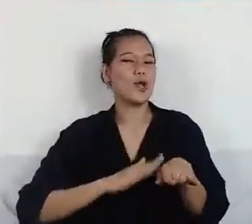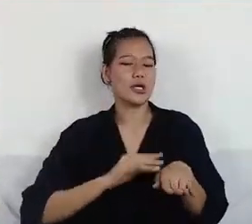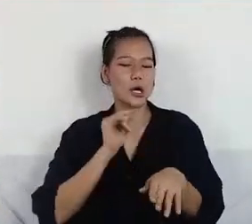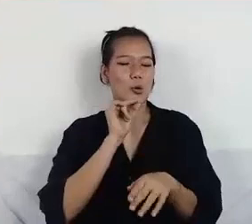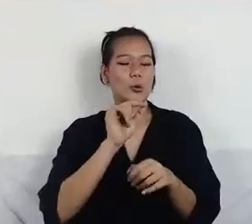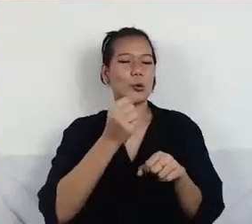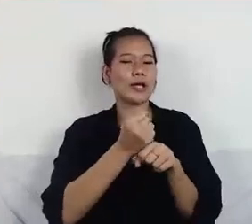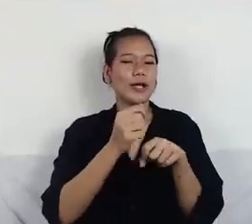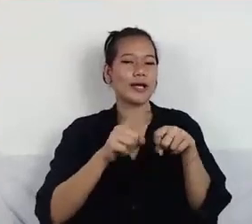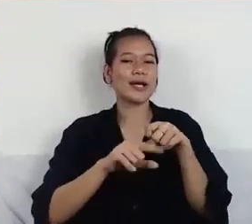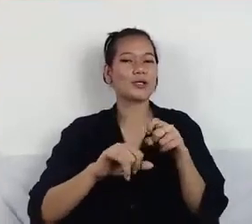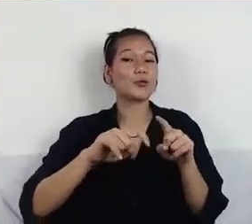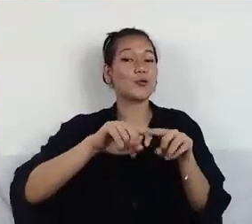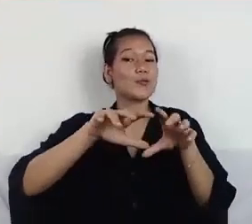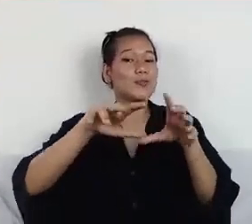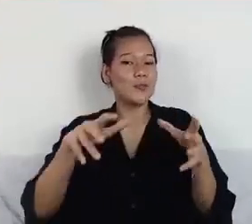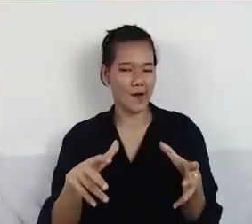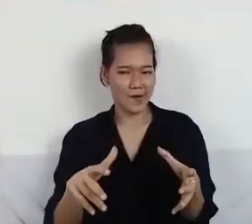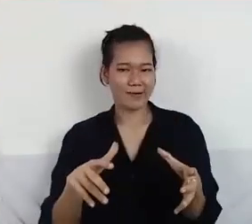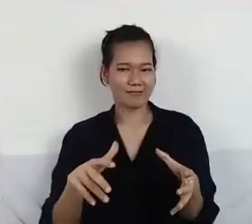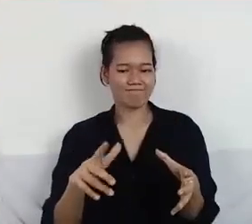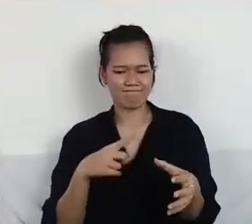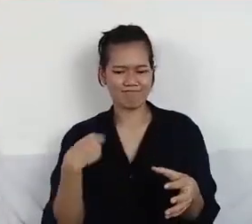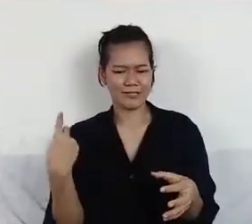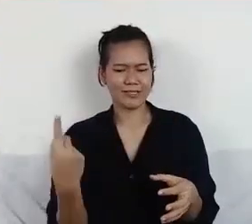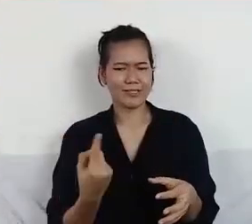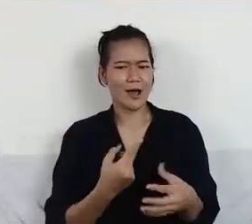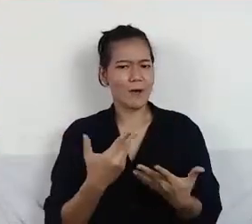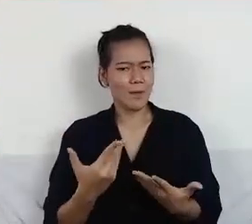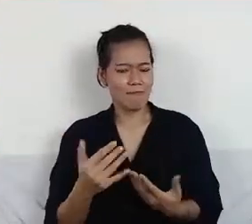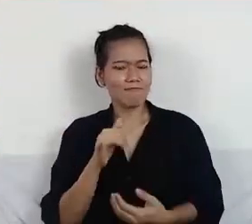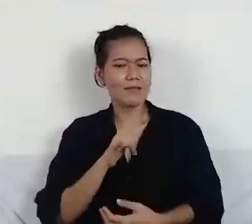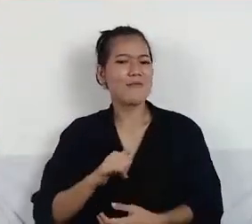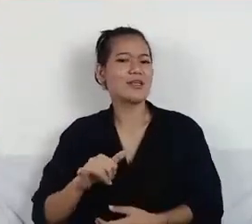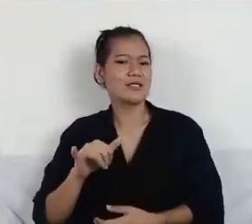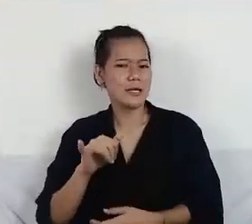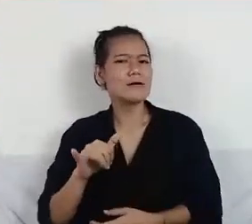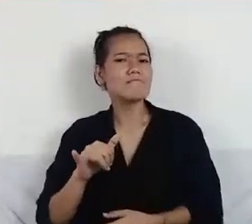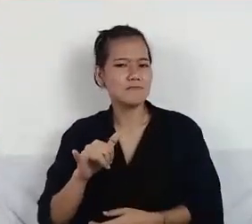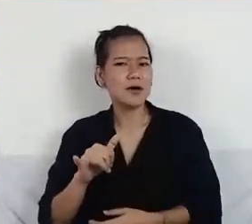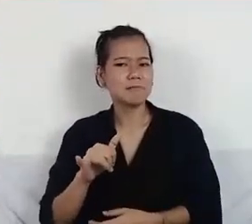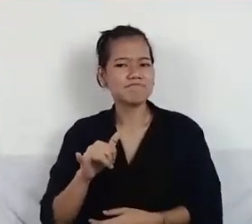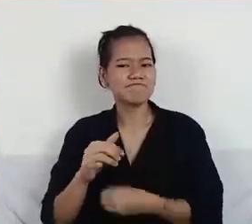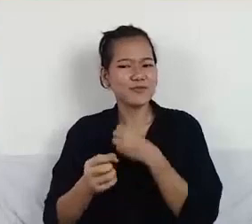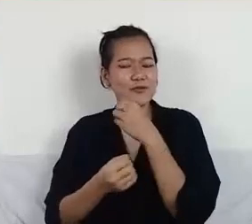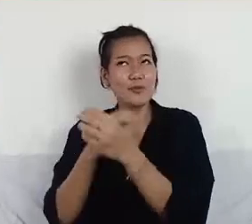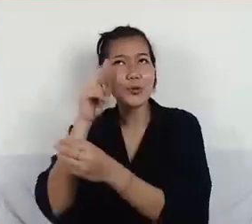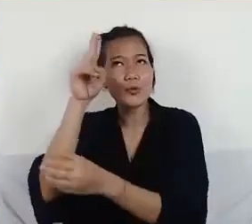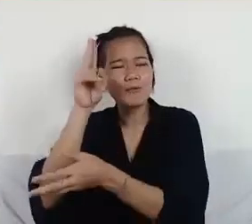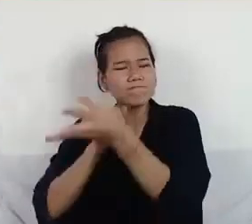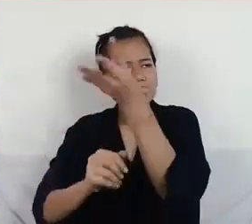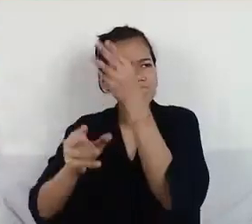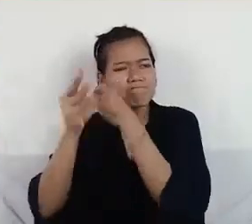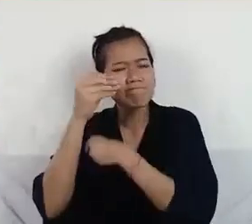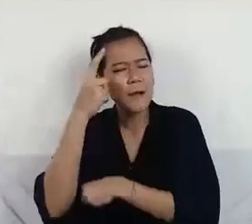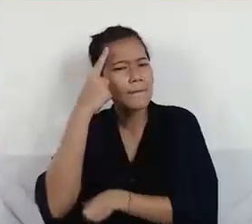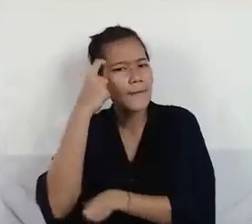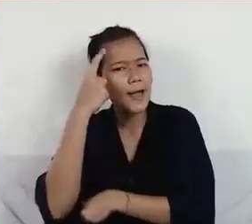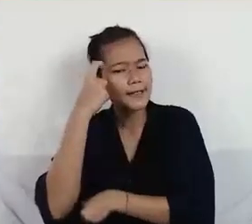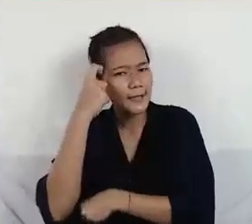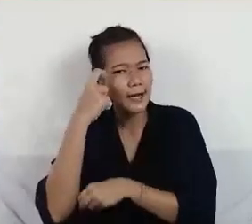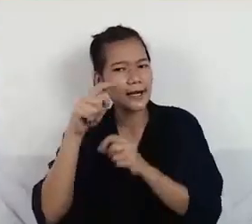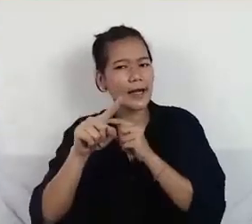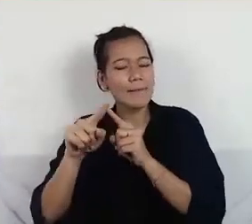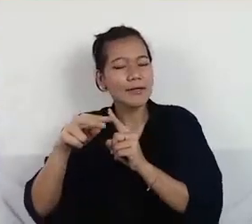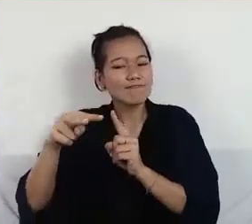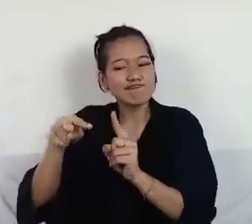Kuitang. Kita bersama-sama akan mencoba melihat dan merenungkan firman Tuhan dengan kacamata